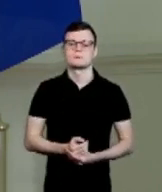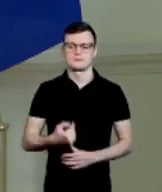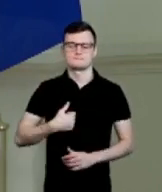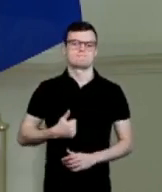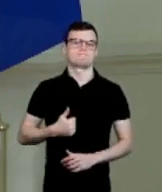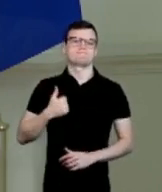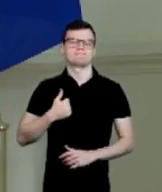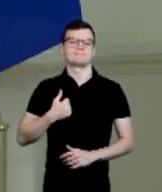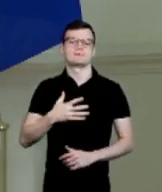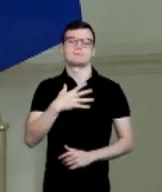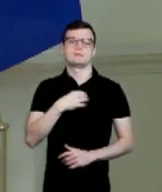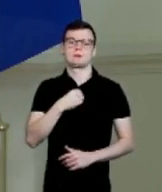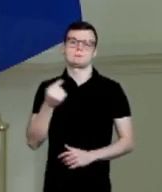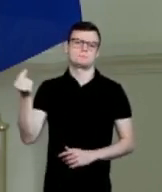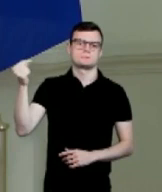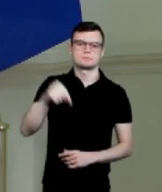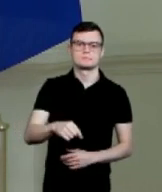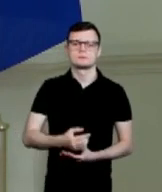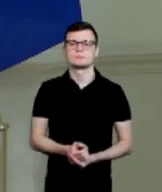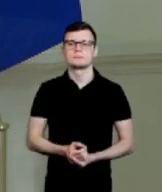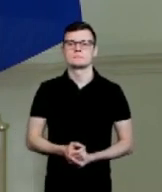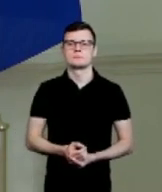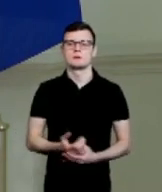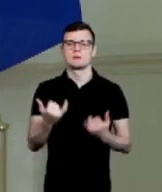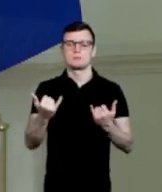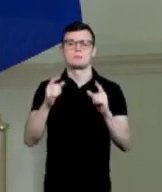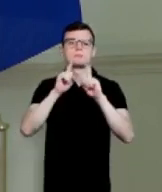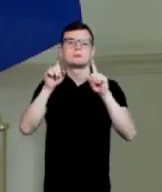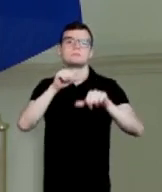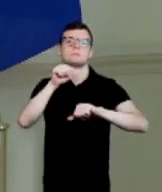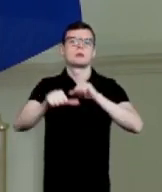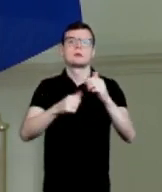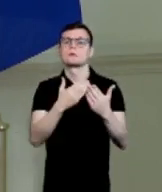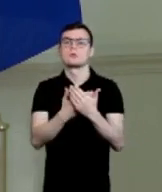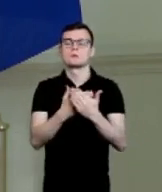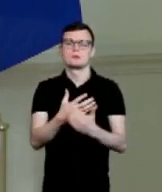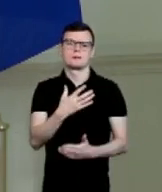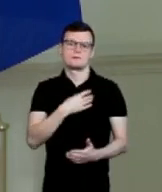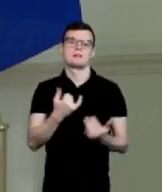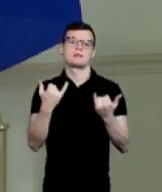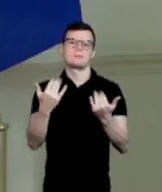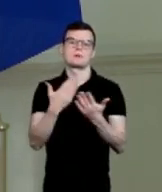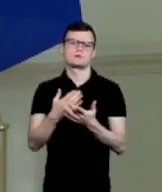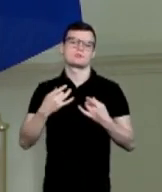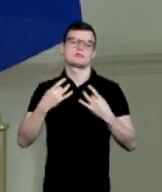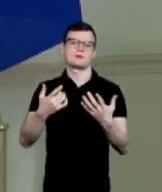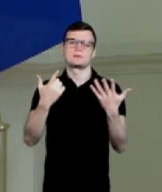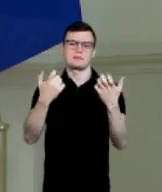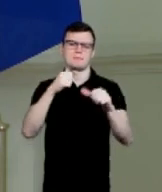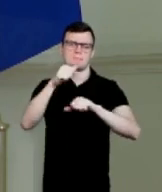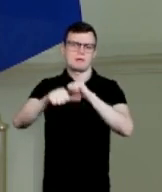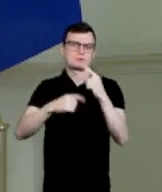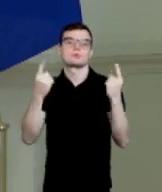garbė grįžti į Vilnių, ypač šiais ypatingais metais, kuomet Vilnius švenčia savo 700 metų